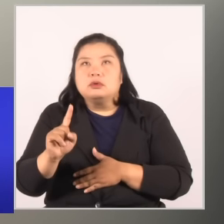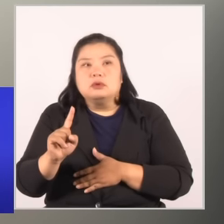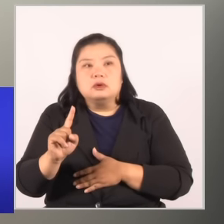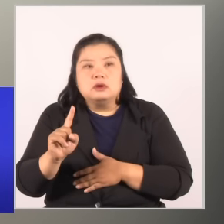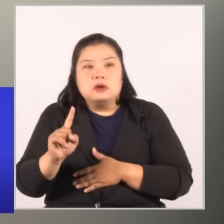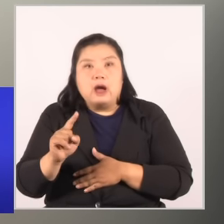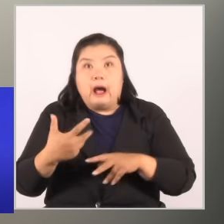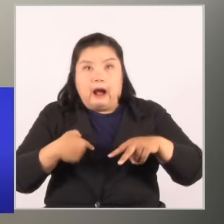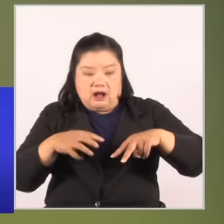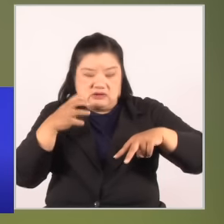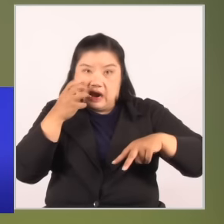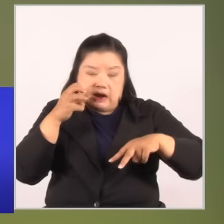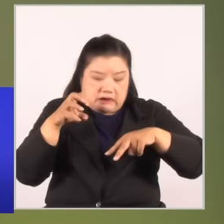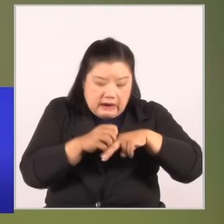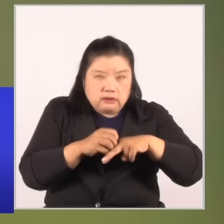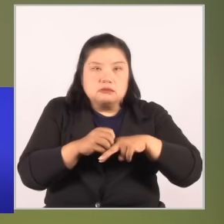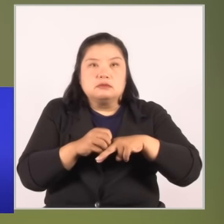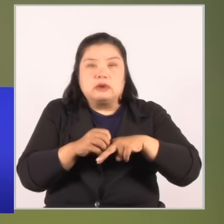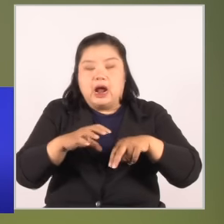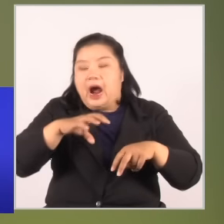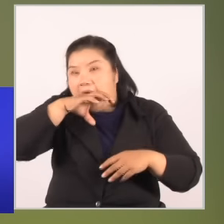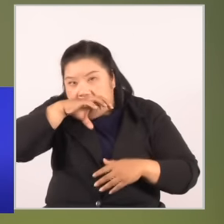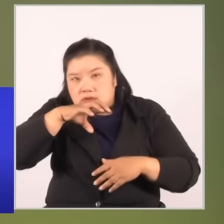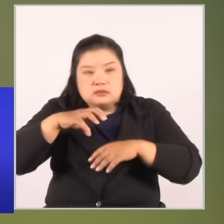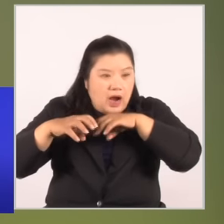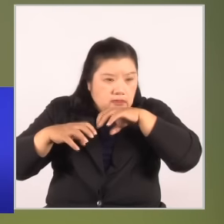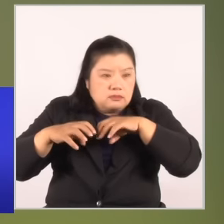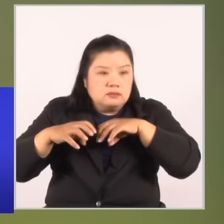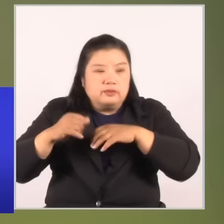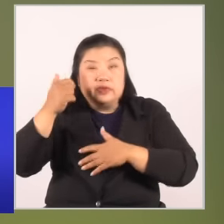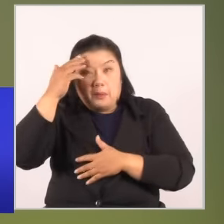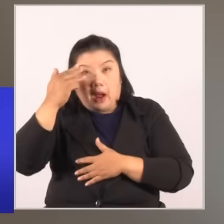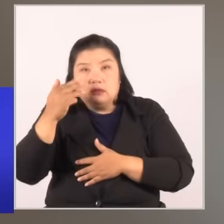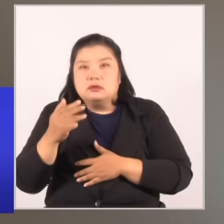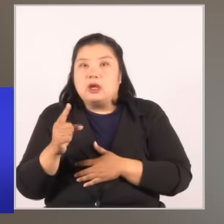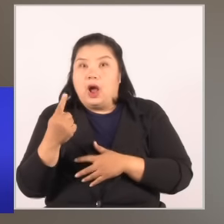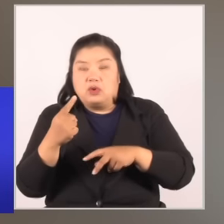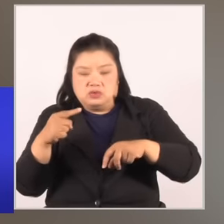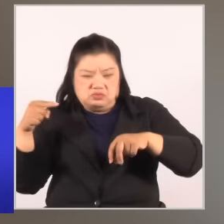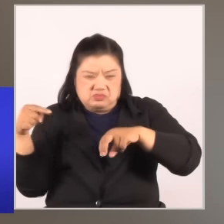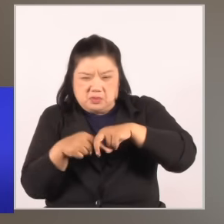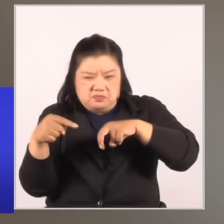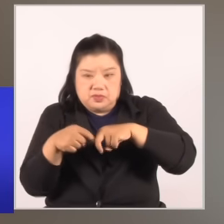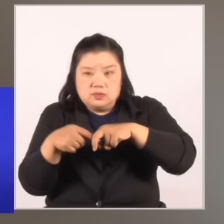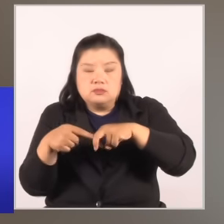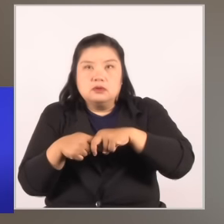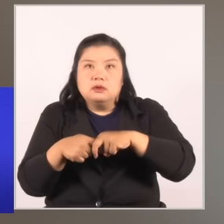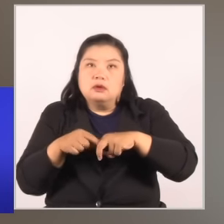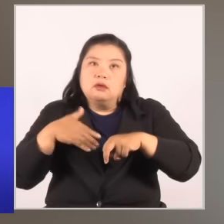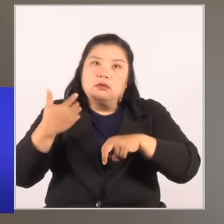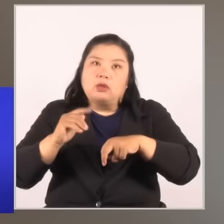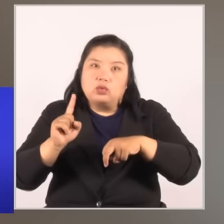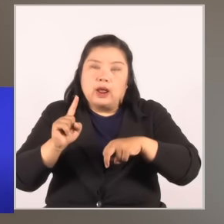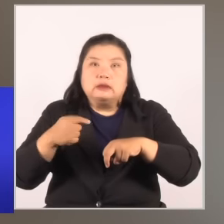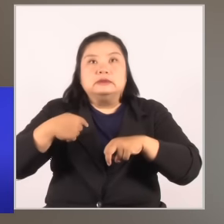เธอกัดนิ้วเธอและก็ใช้นิ้วนะครับเนี่ยกับเธอที่สำคัญเนี่ยผู้ชายคนนี้กัดอวัยวะเ